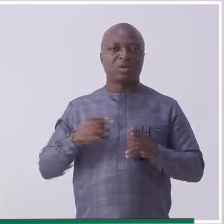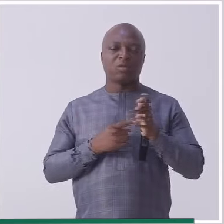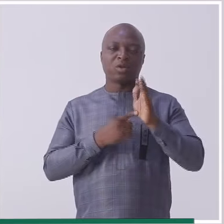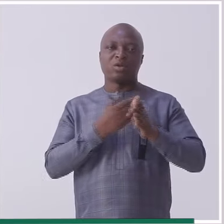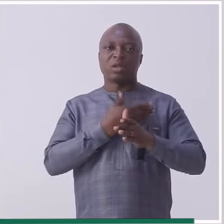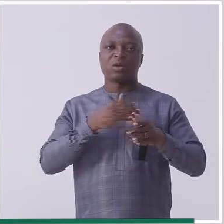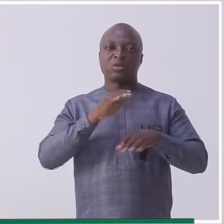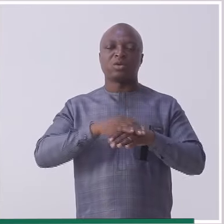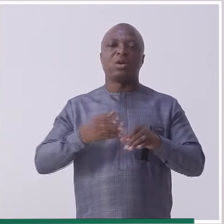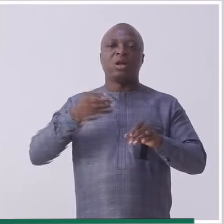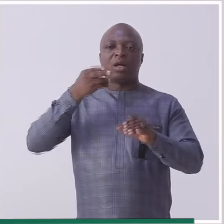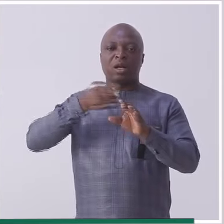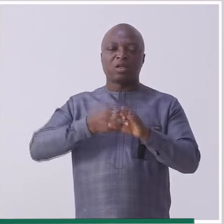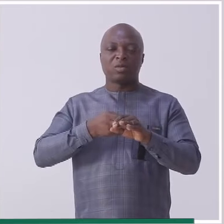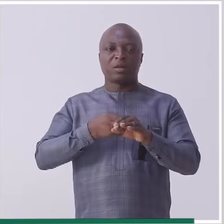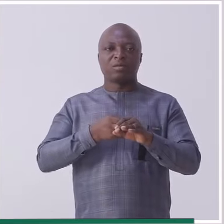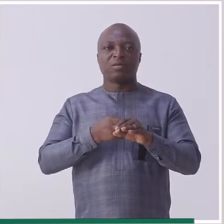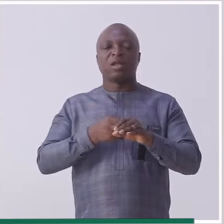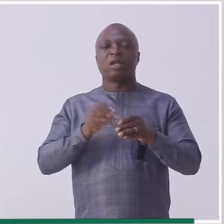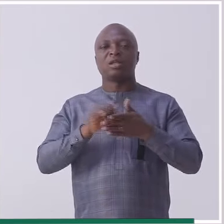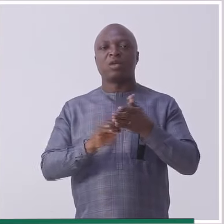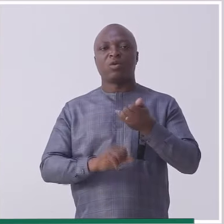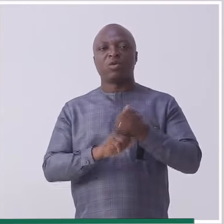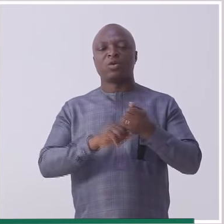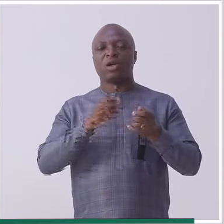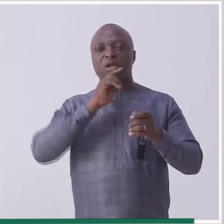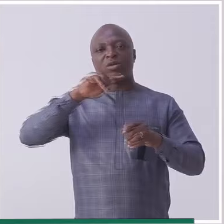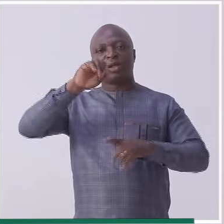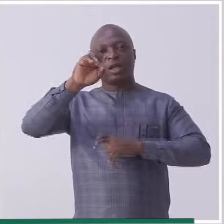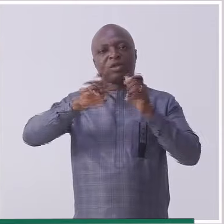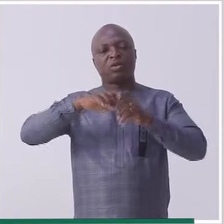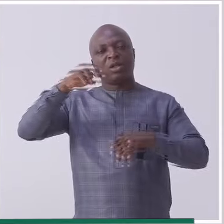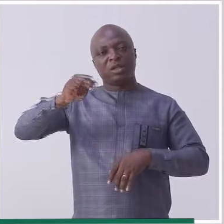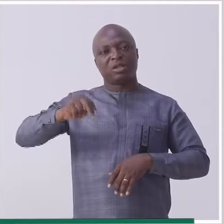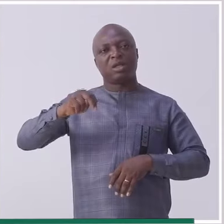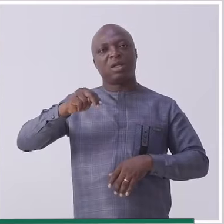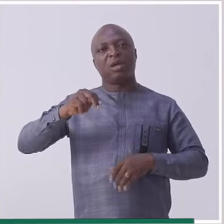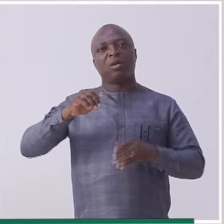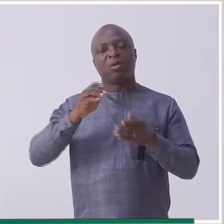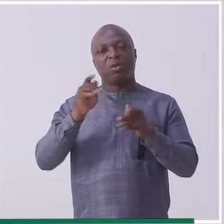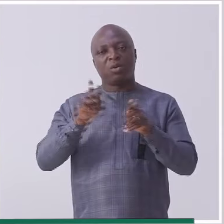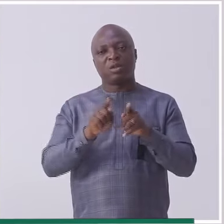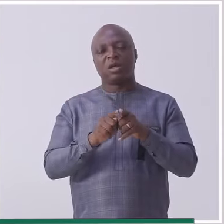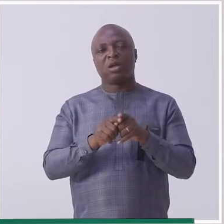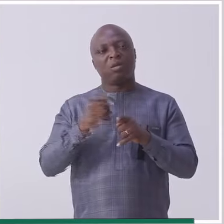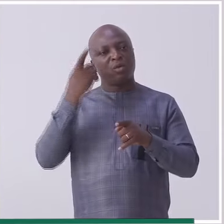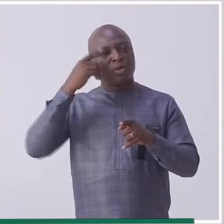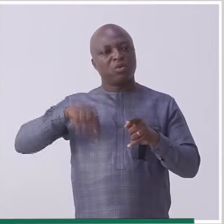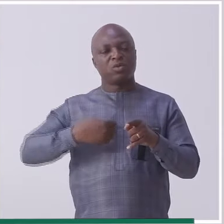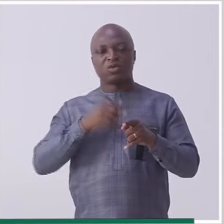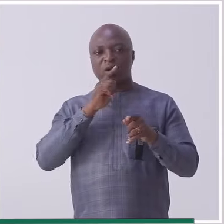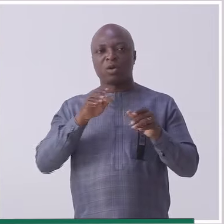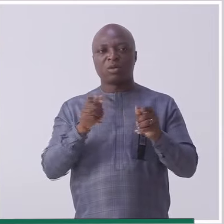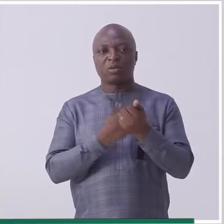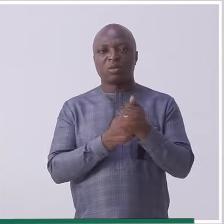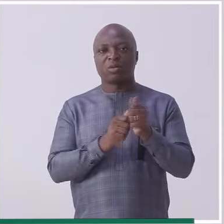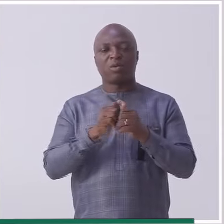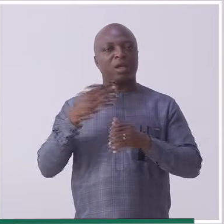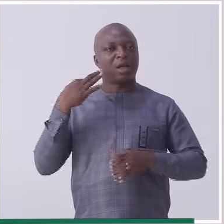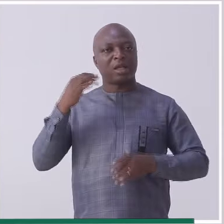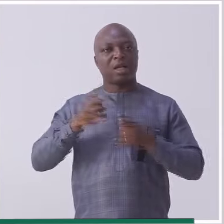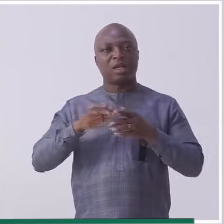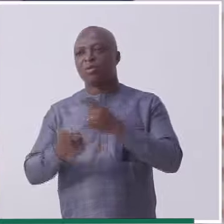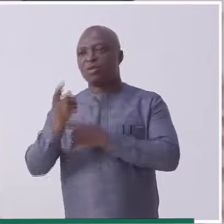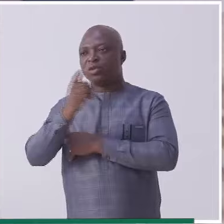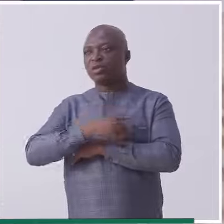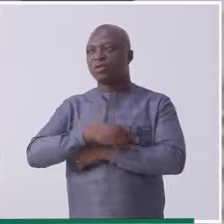sérieux sur leur engagement politique. Et la caution est une question nécessaire, est un élément nécessaire de crédibilité pour un candidat qui veut aller à cette